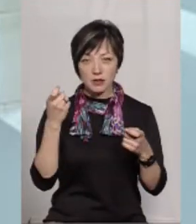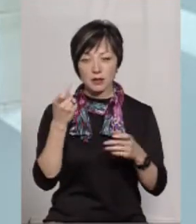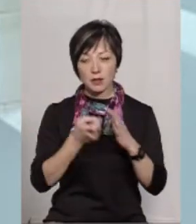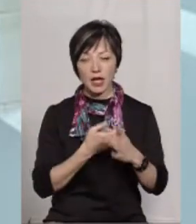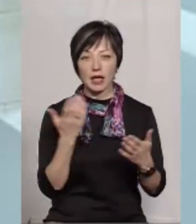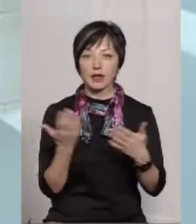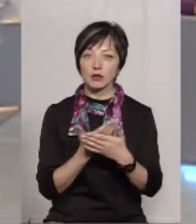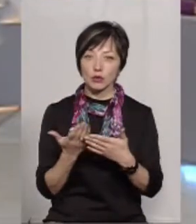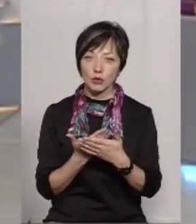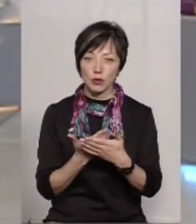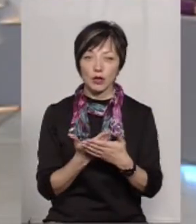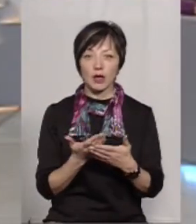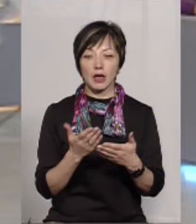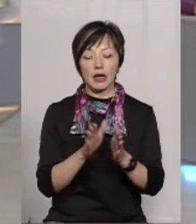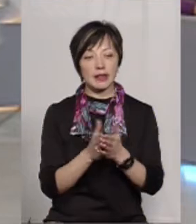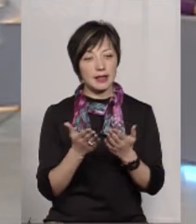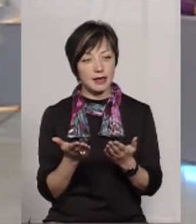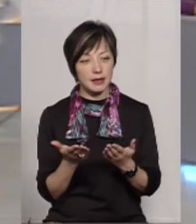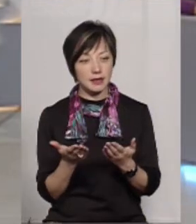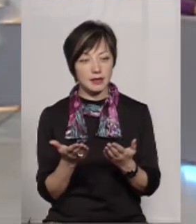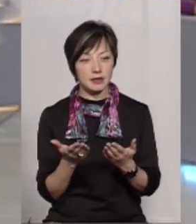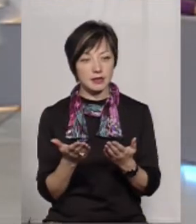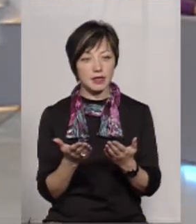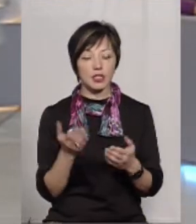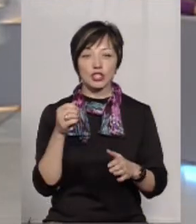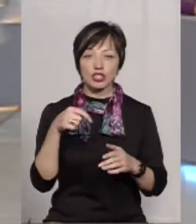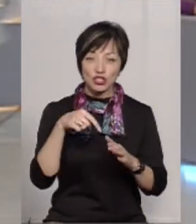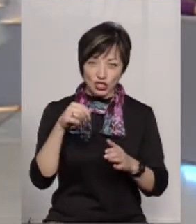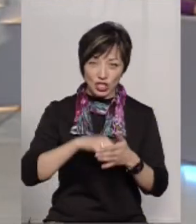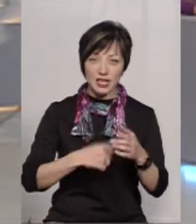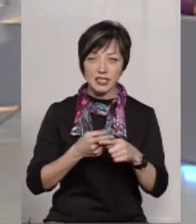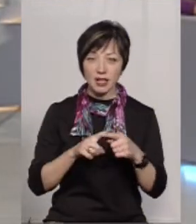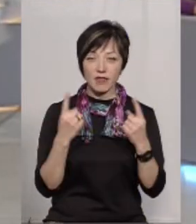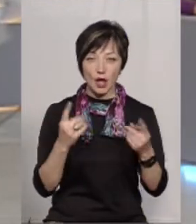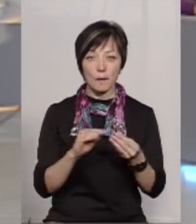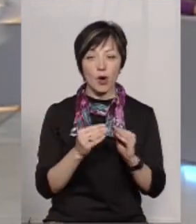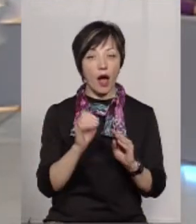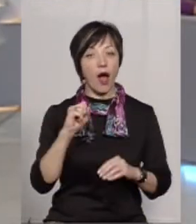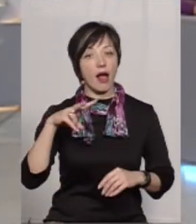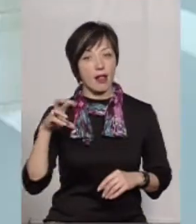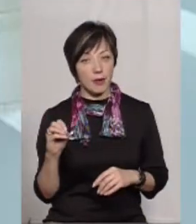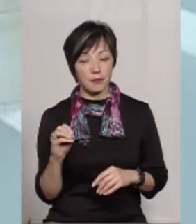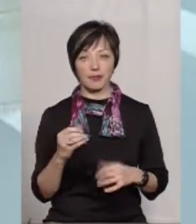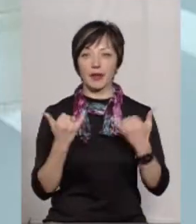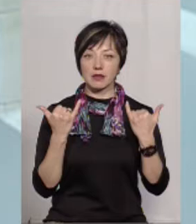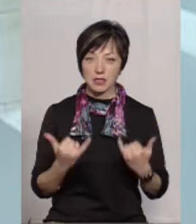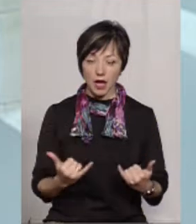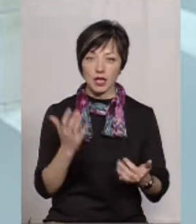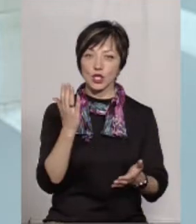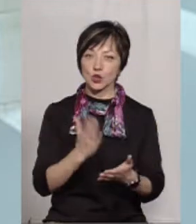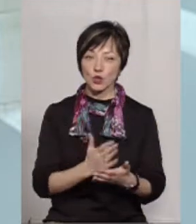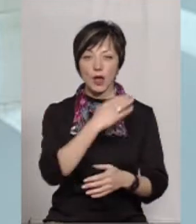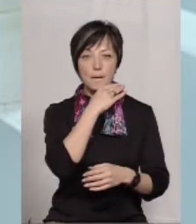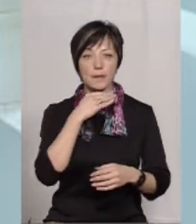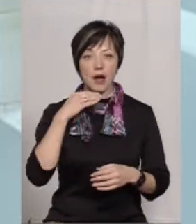беруть з якихось кінофільмів, так, з якихось книг, і через те це велика проблема. Але зараз існує